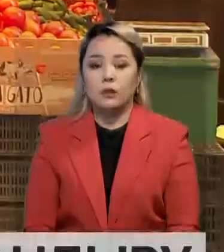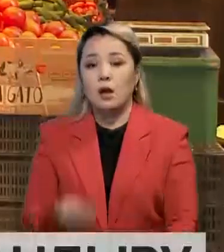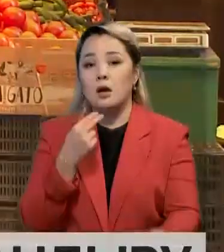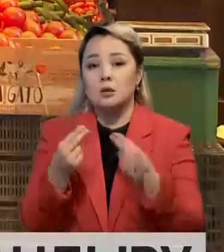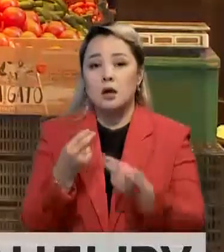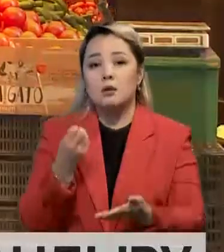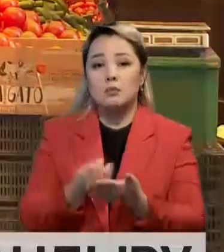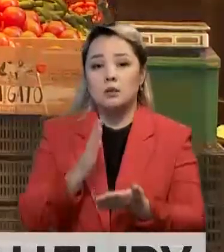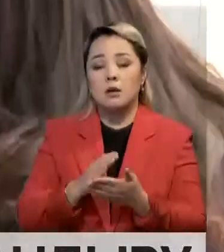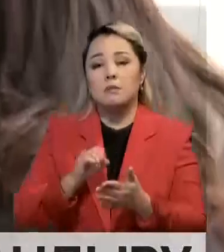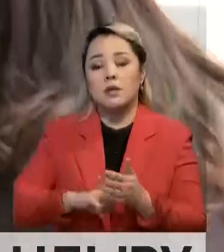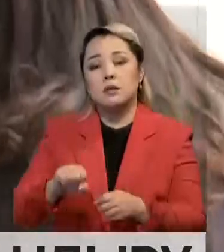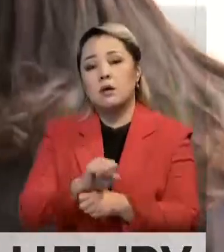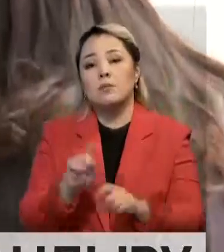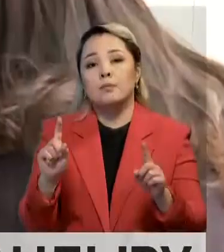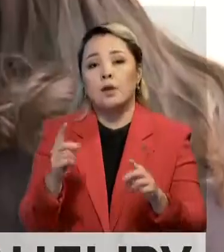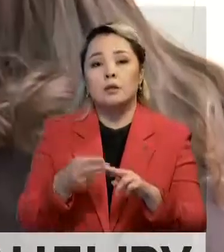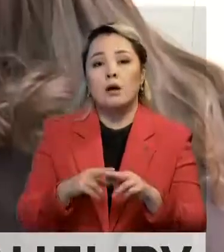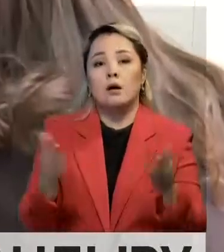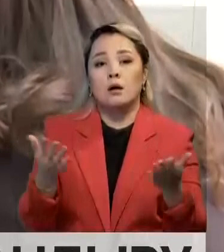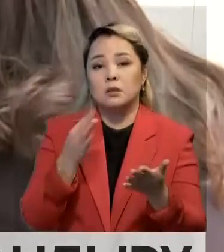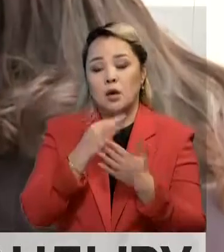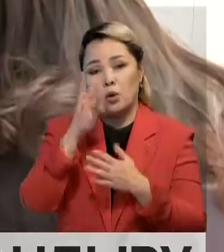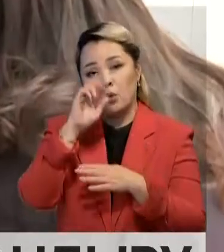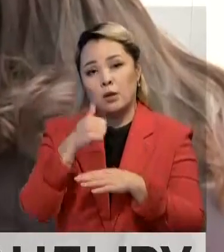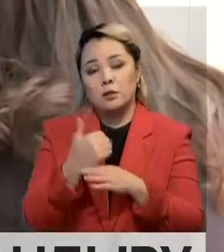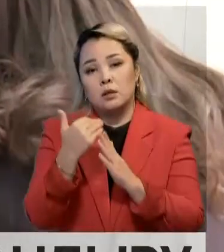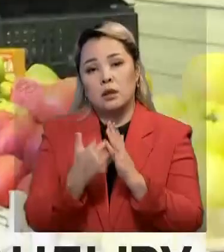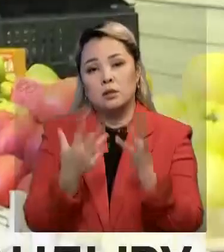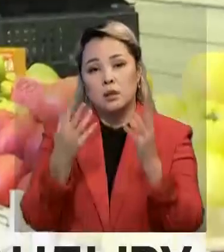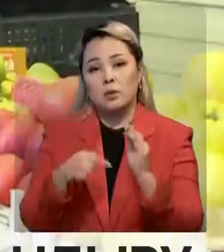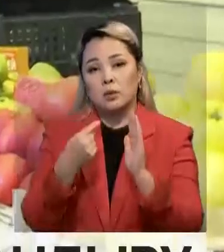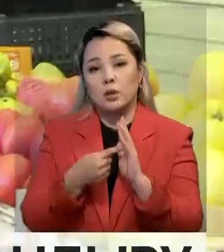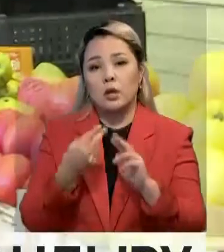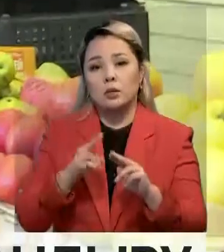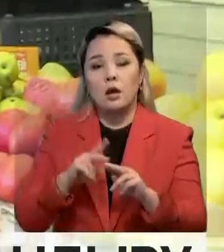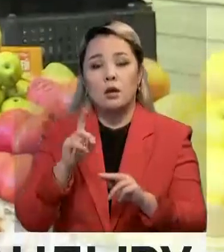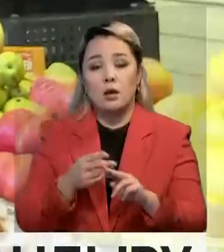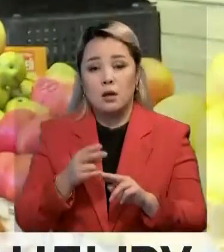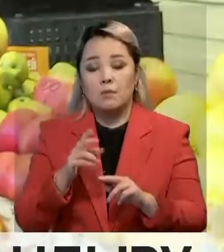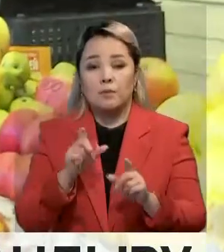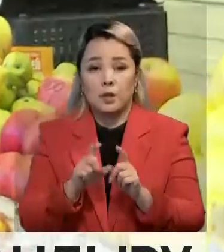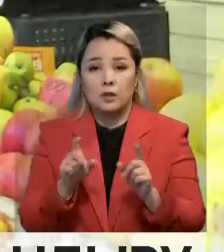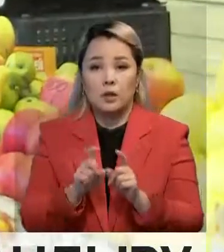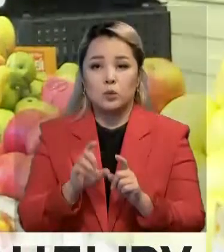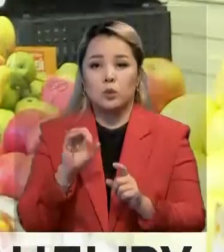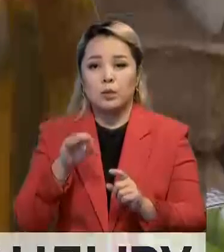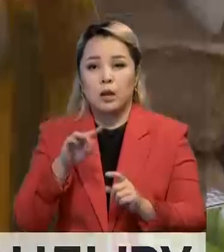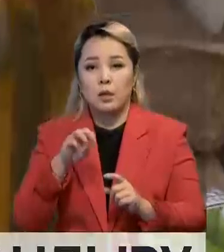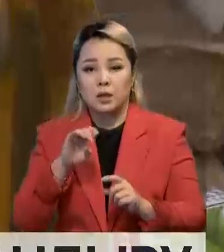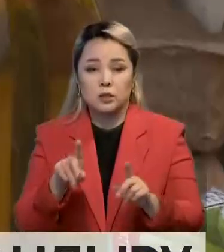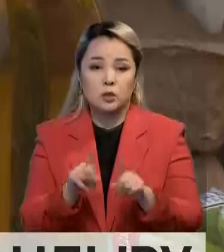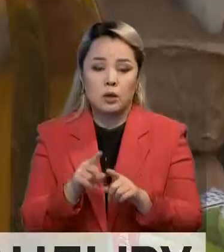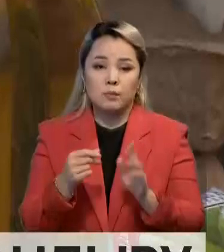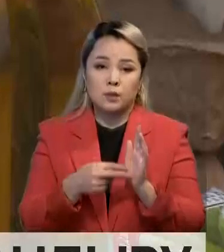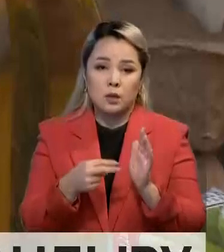Азық-түлік қымбатшылығын қалай тежейміз? Үкіметтің күн тәртібінде тұрған негізгі мәселе осы. Әсіресе, дүкендер мен супермаркеттерде біраз